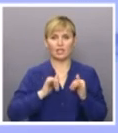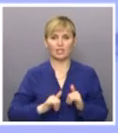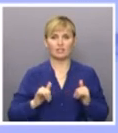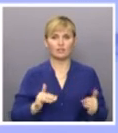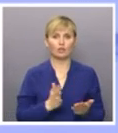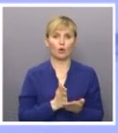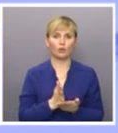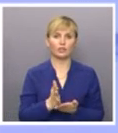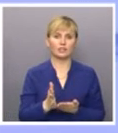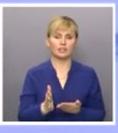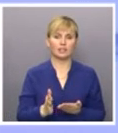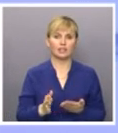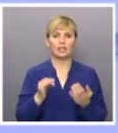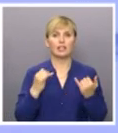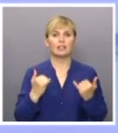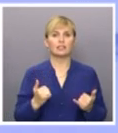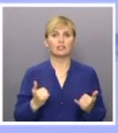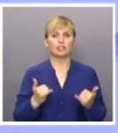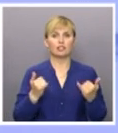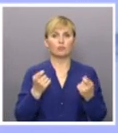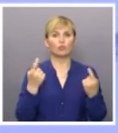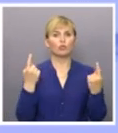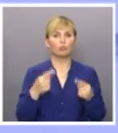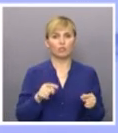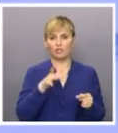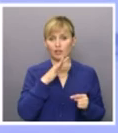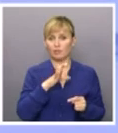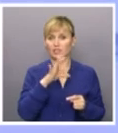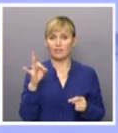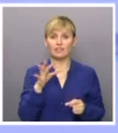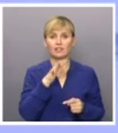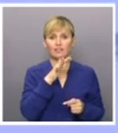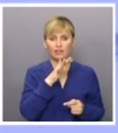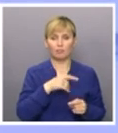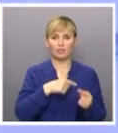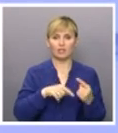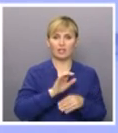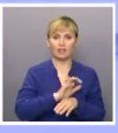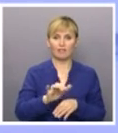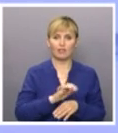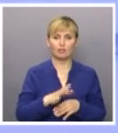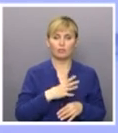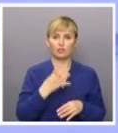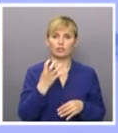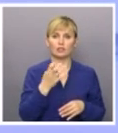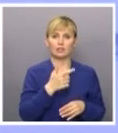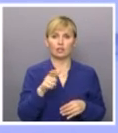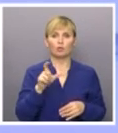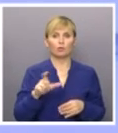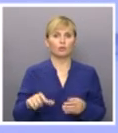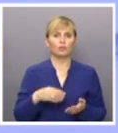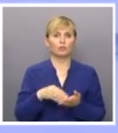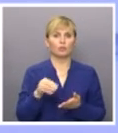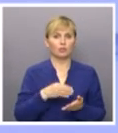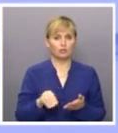отрасли. Сейчас немного другие времена, и, например, в советское время товарная навеска считался карп 400 грамм. Люди его покупали, мы